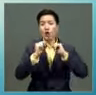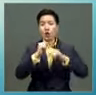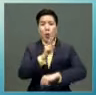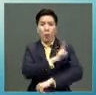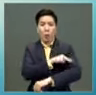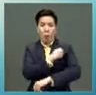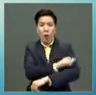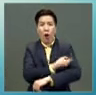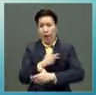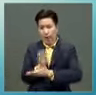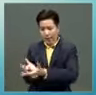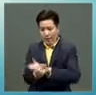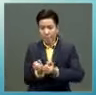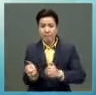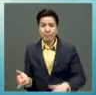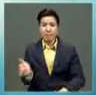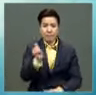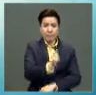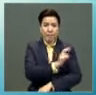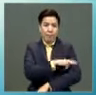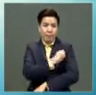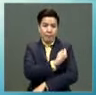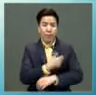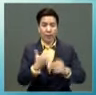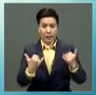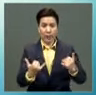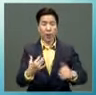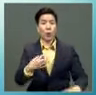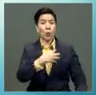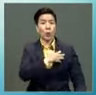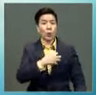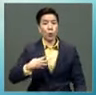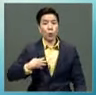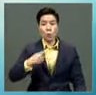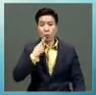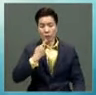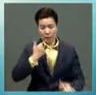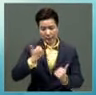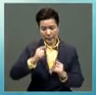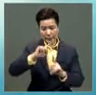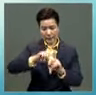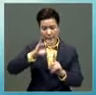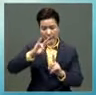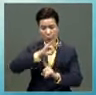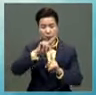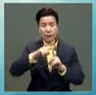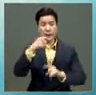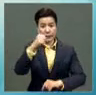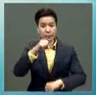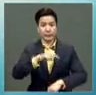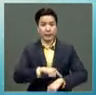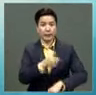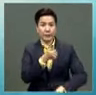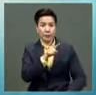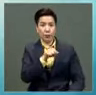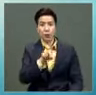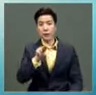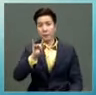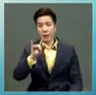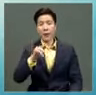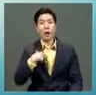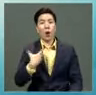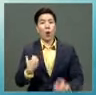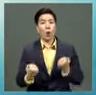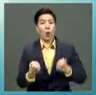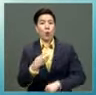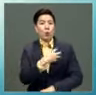รับรักษาตัวไว้ล่วงหน้าสถานทูตแจ้งว่าวันที่10กรกฎาคมเวลาประมาณ 11:38 น.มีรถของสถ